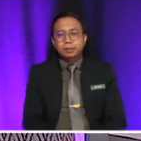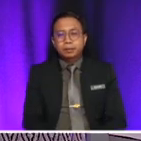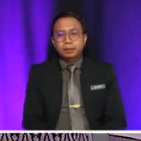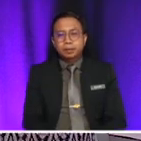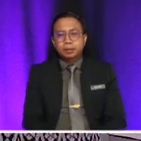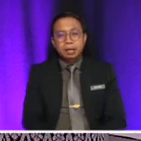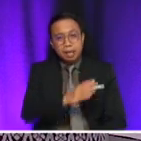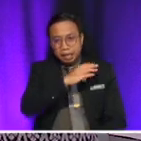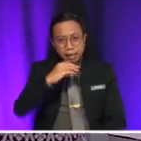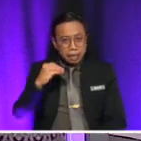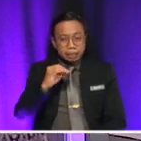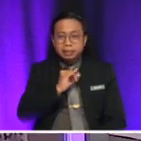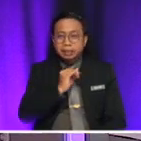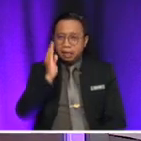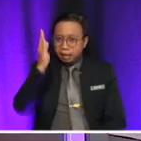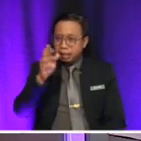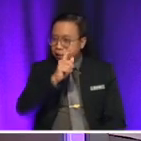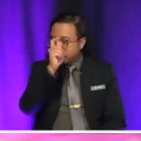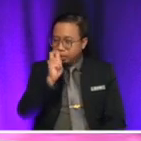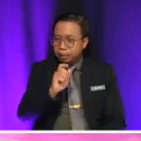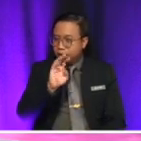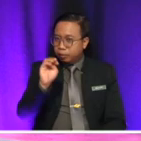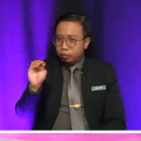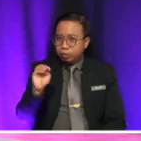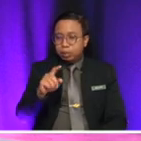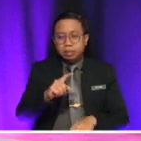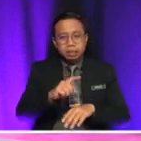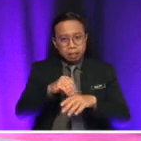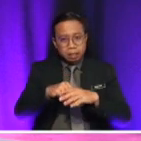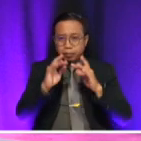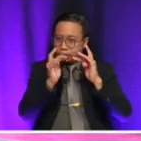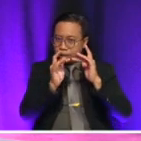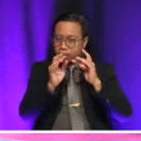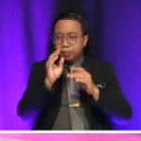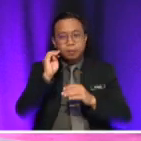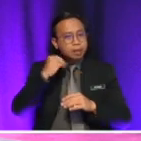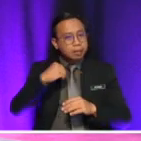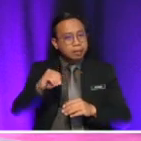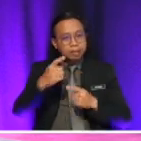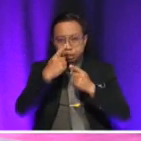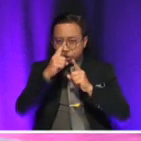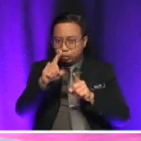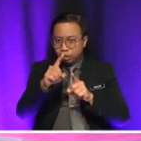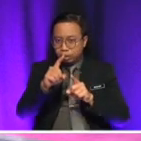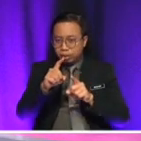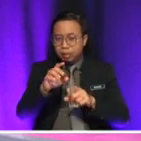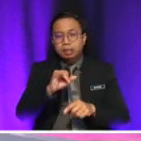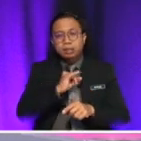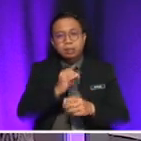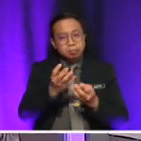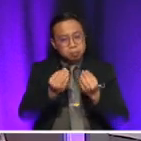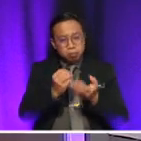saya akan tanyakan murid di atas kalian mereka akan Jawa jawaban mereka dan sayidina minta